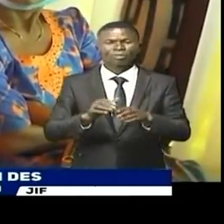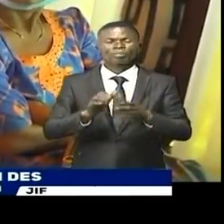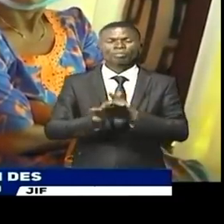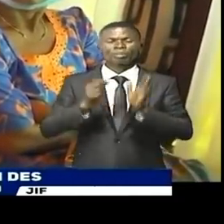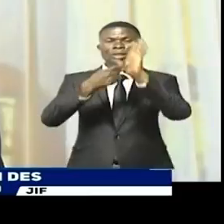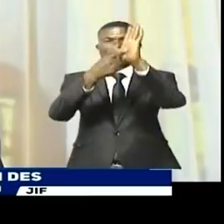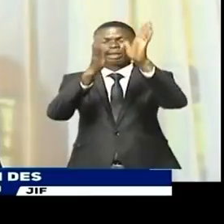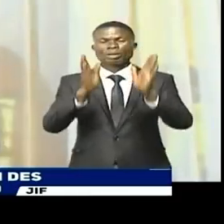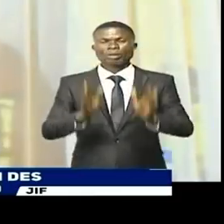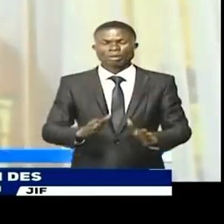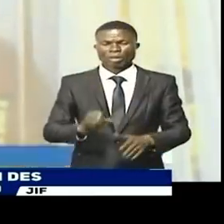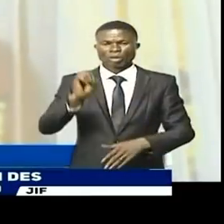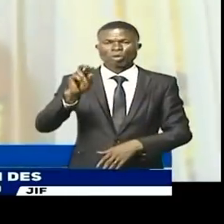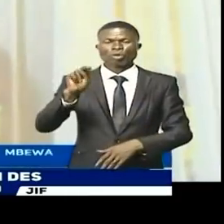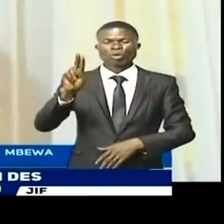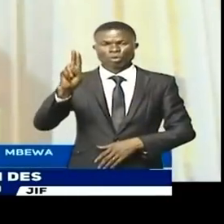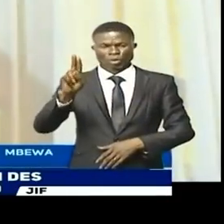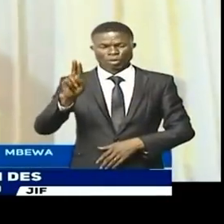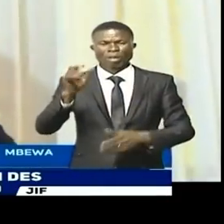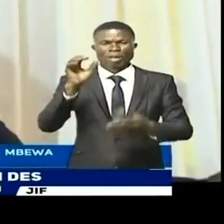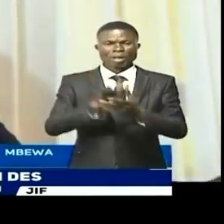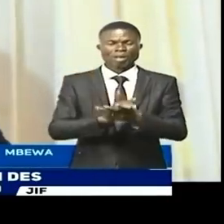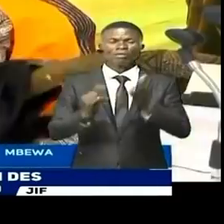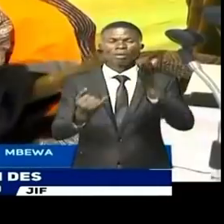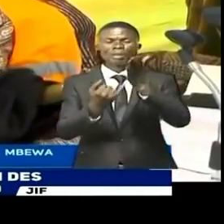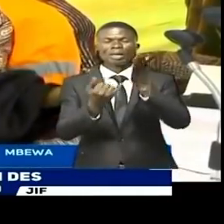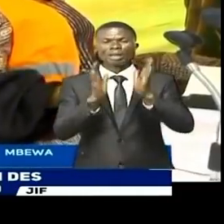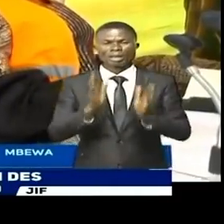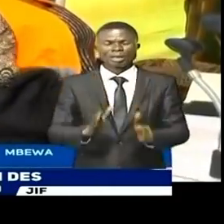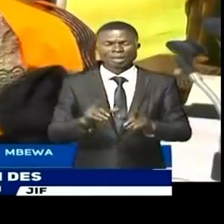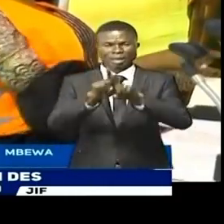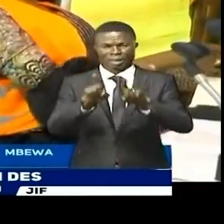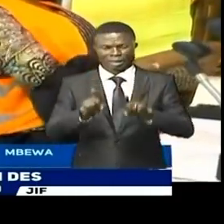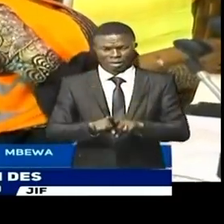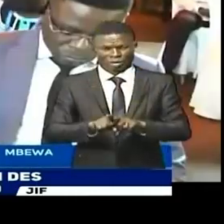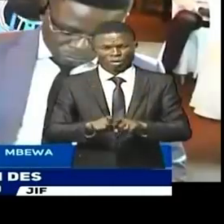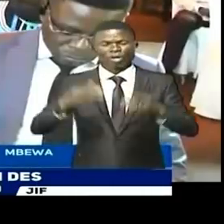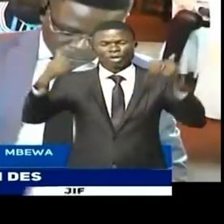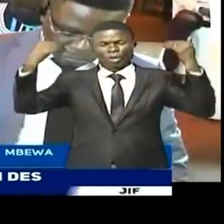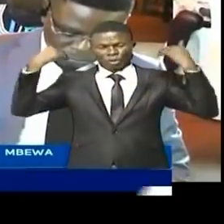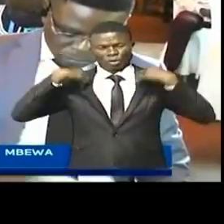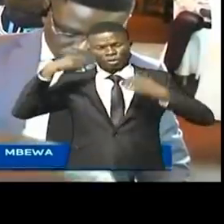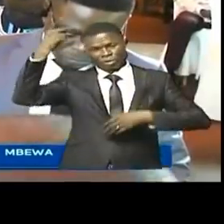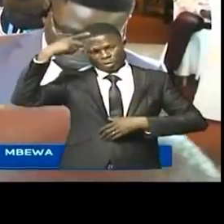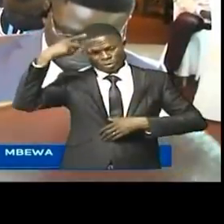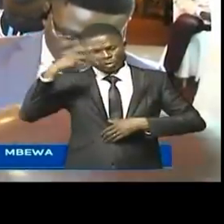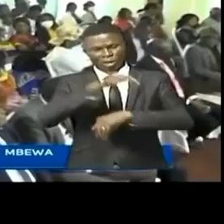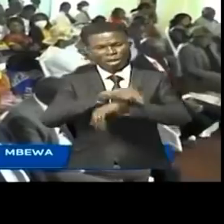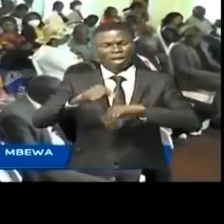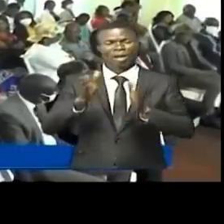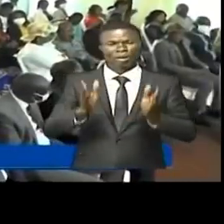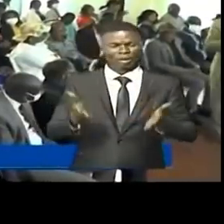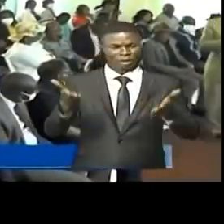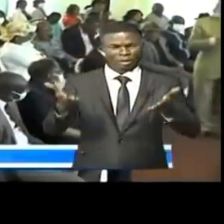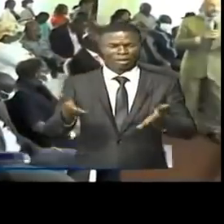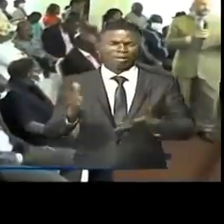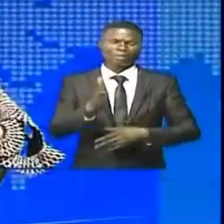des la monusco les femmes ingénieurs ainsi que des autorités politico administratives